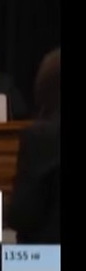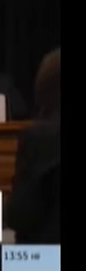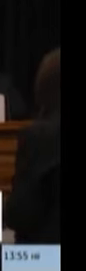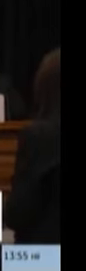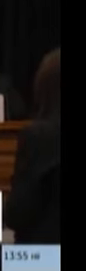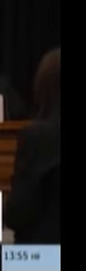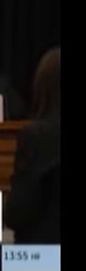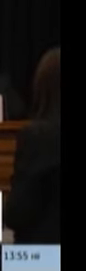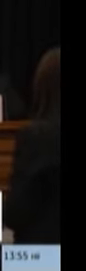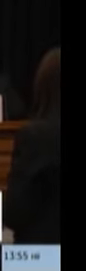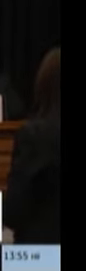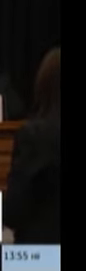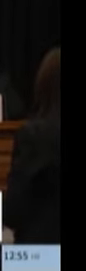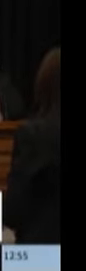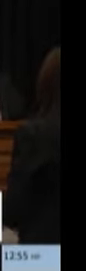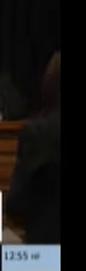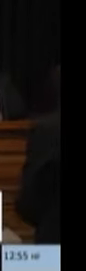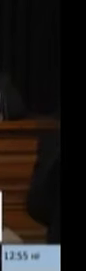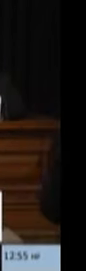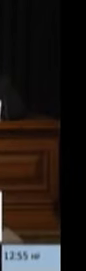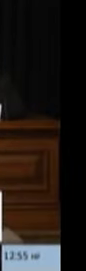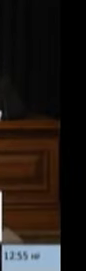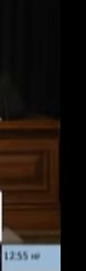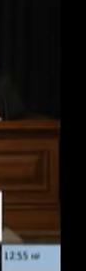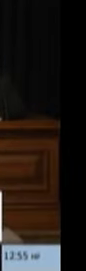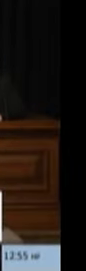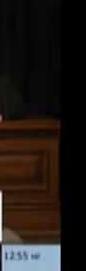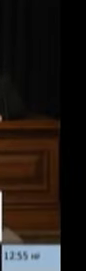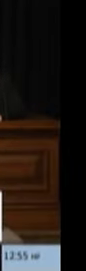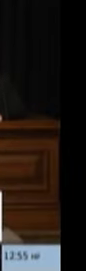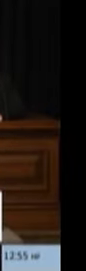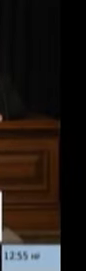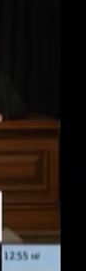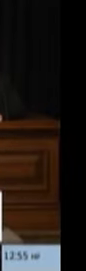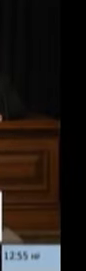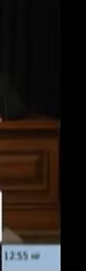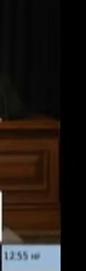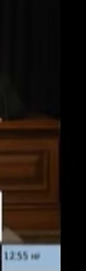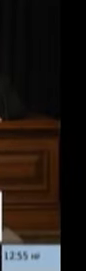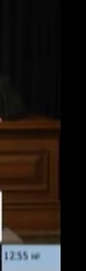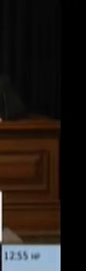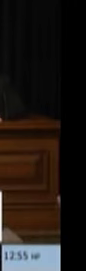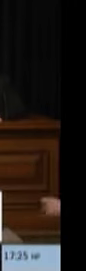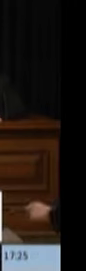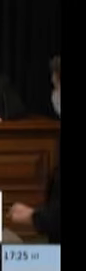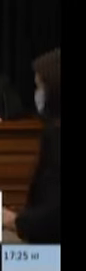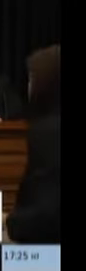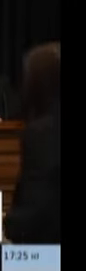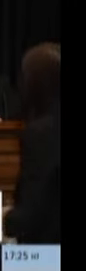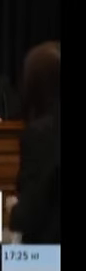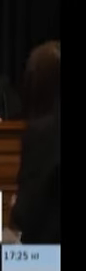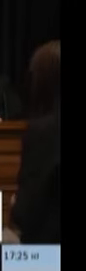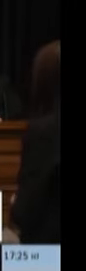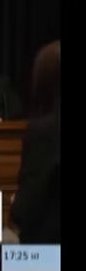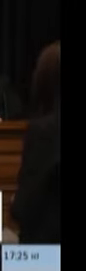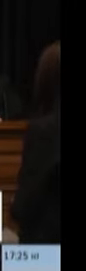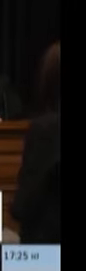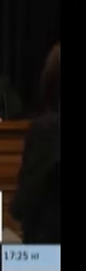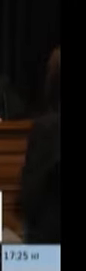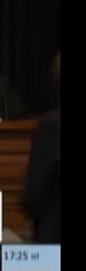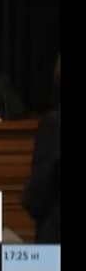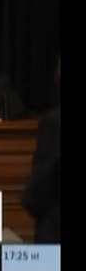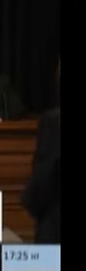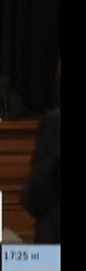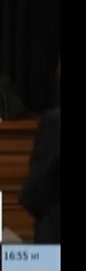On regarde l'ensemble de la population du réseau de la santé, ouais. De façon générale, c'est 500 000 personnes. OK. Puis en ce